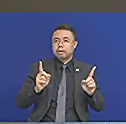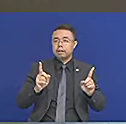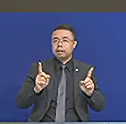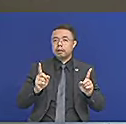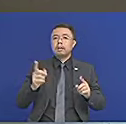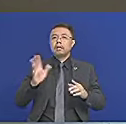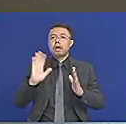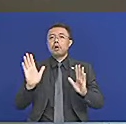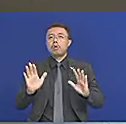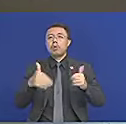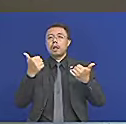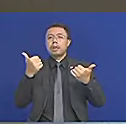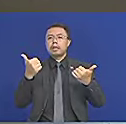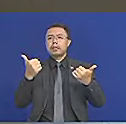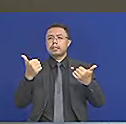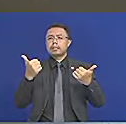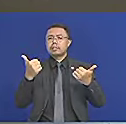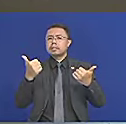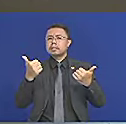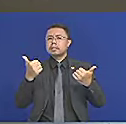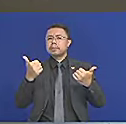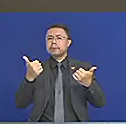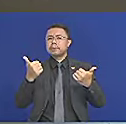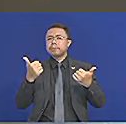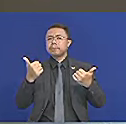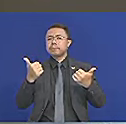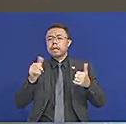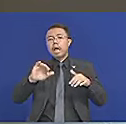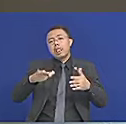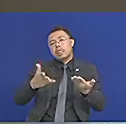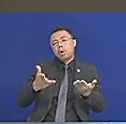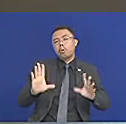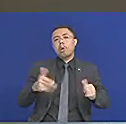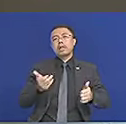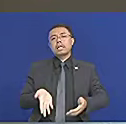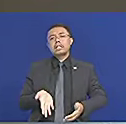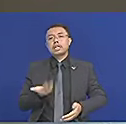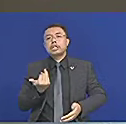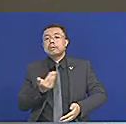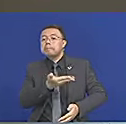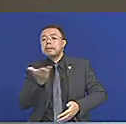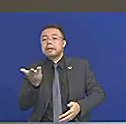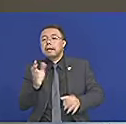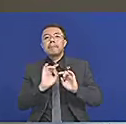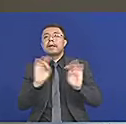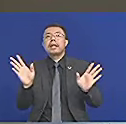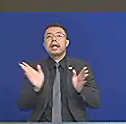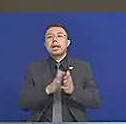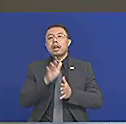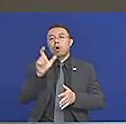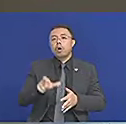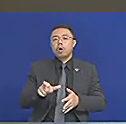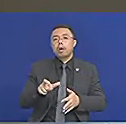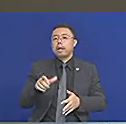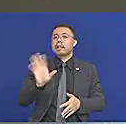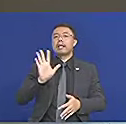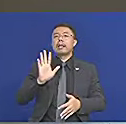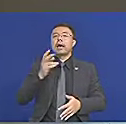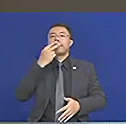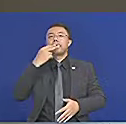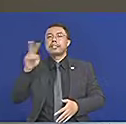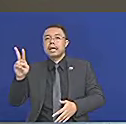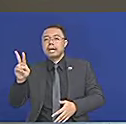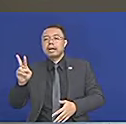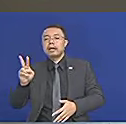yang kualitasnya atau kualitas hidupnya berbeda dengan orang yang tidak